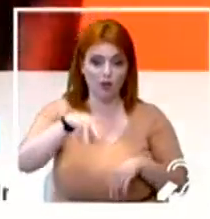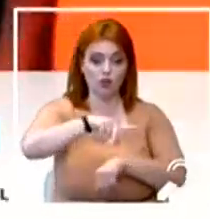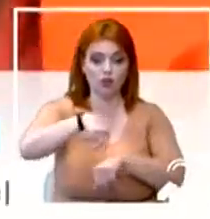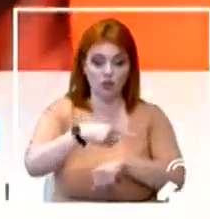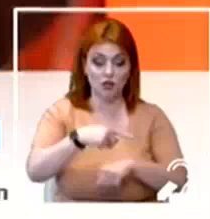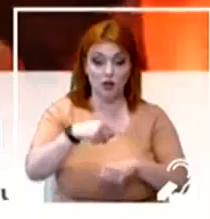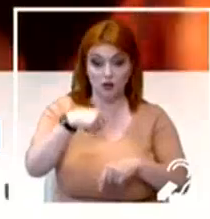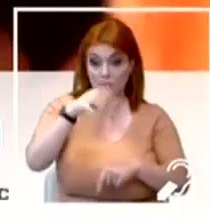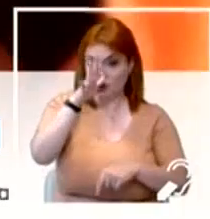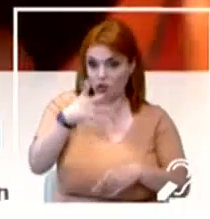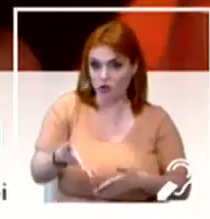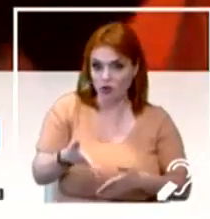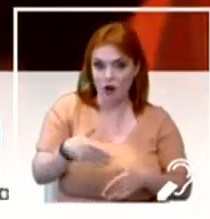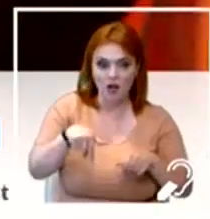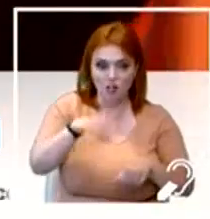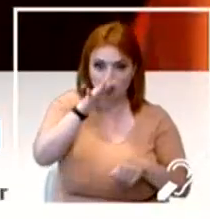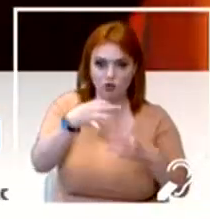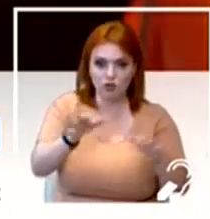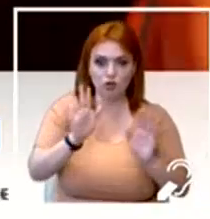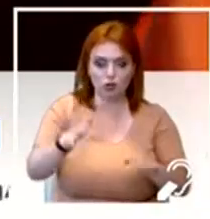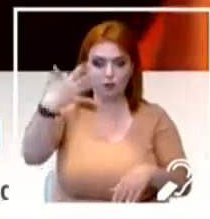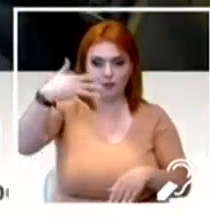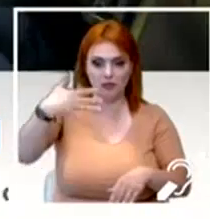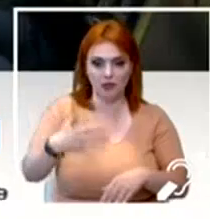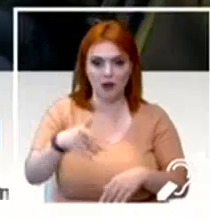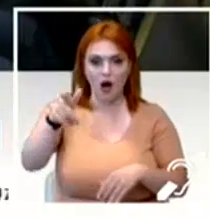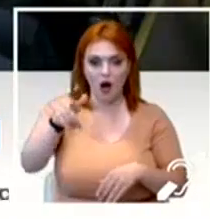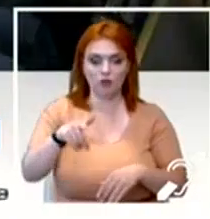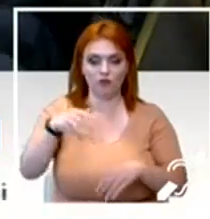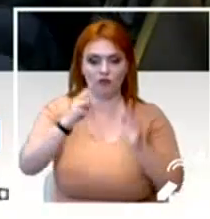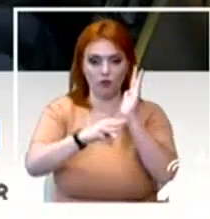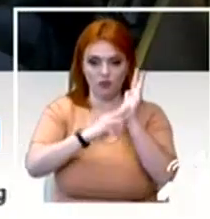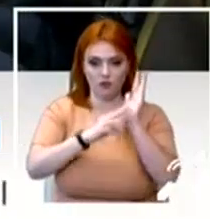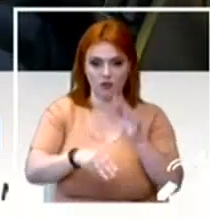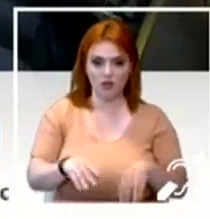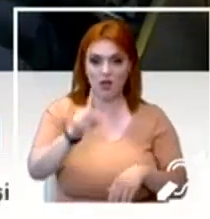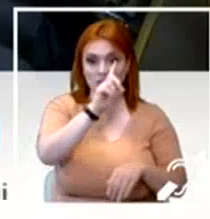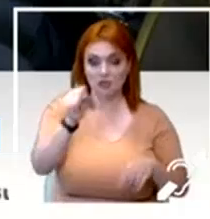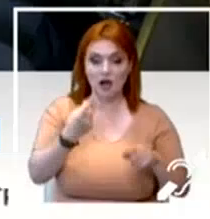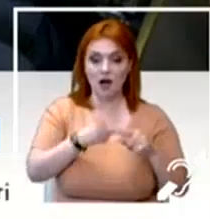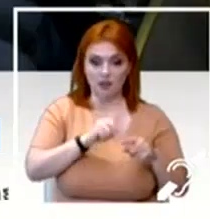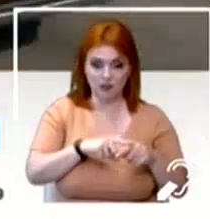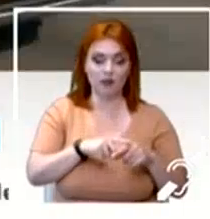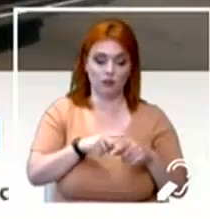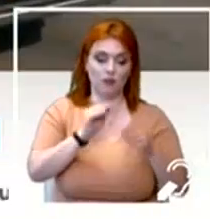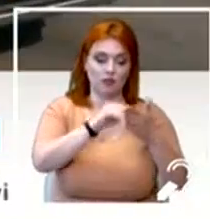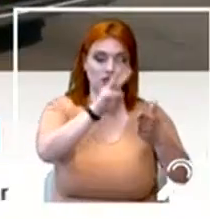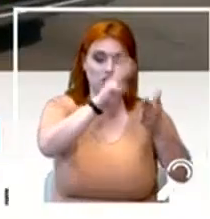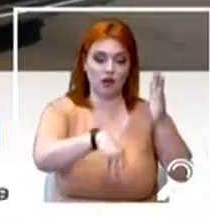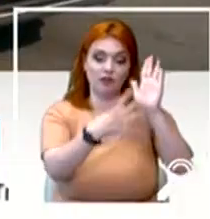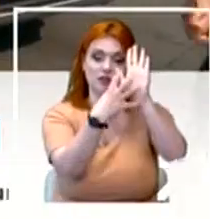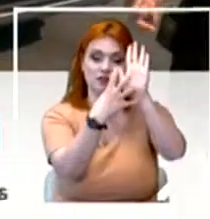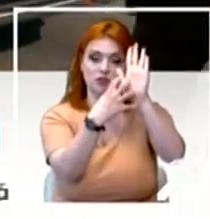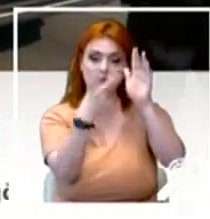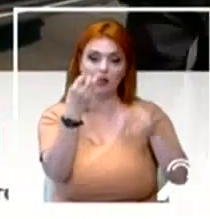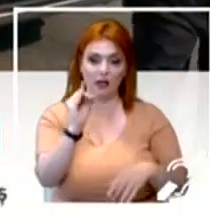viteza maximă este de doar 50 de km pe oră. Pentru asta a fost amendat cu 900 de lei și 4 puncte de penalizare. În plus, i